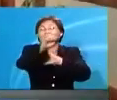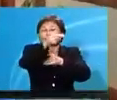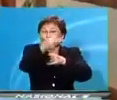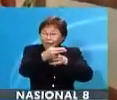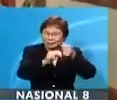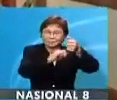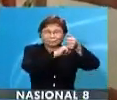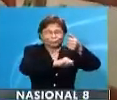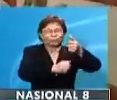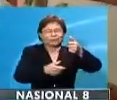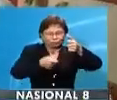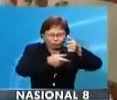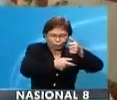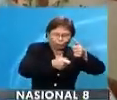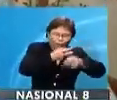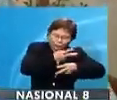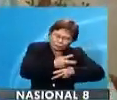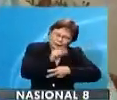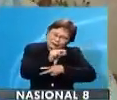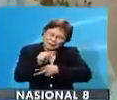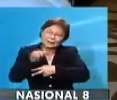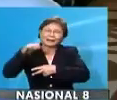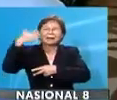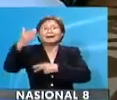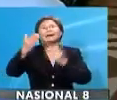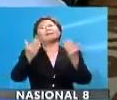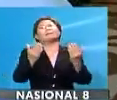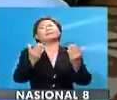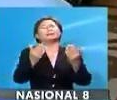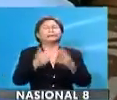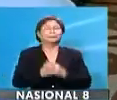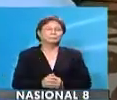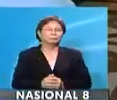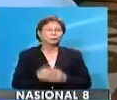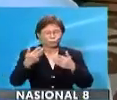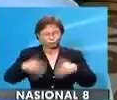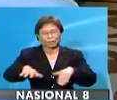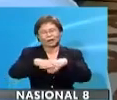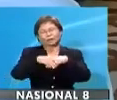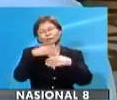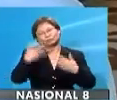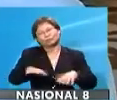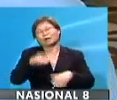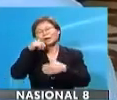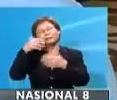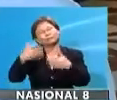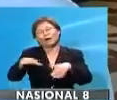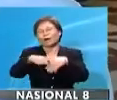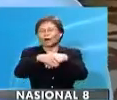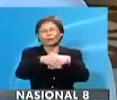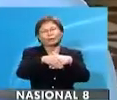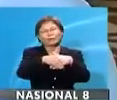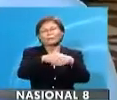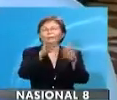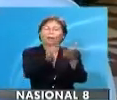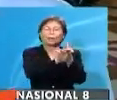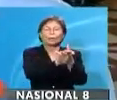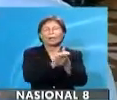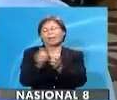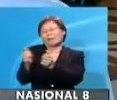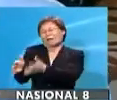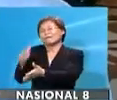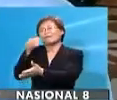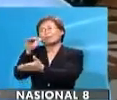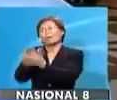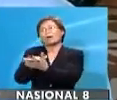kemudian tersimpan sikit-sikit akhirnya alhamdulillah. Saya ni sebenarnya dah kahwin, sebab saya tinggalkan isteri saya di